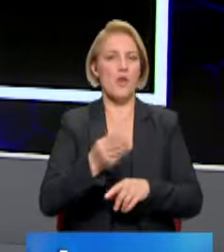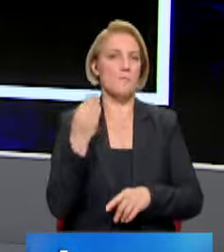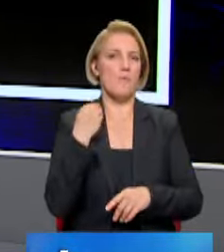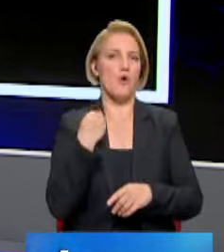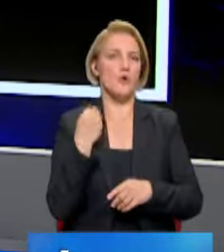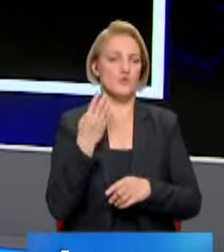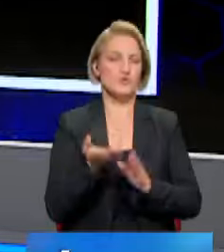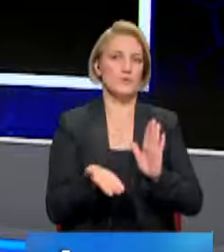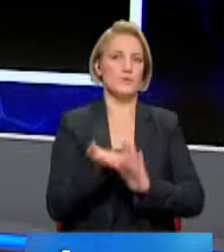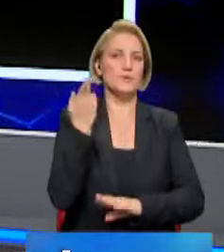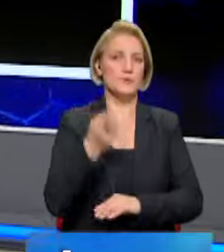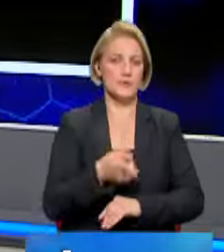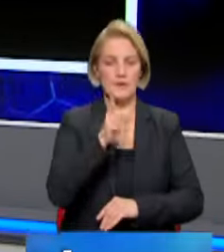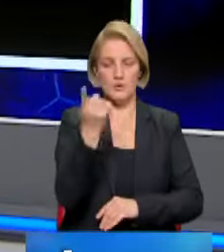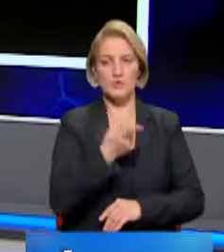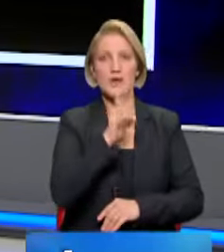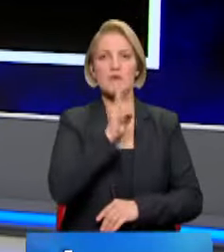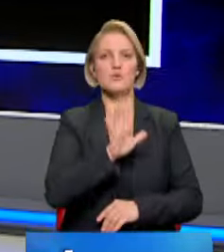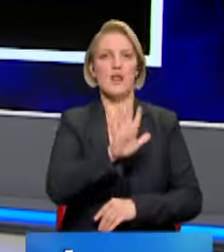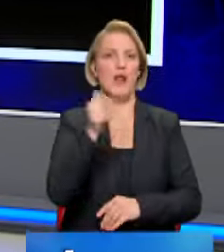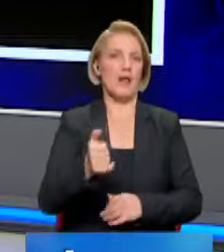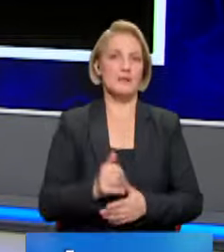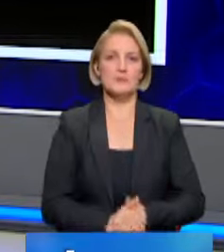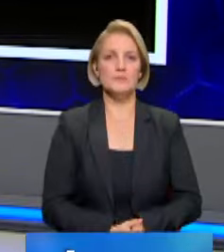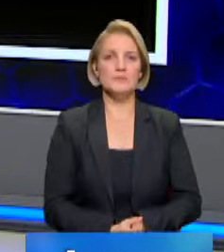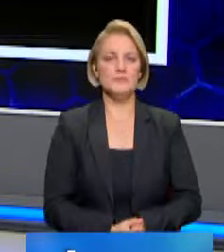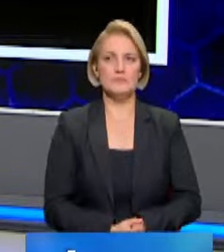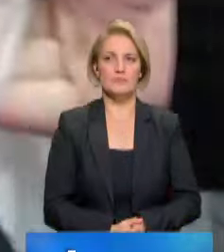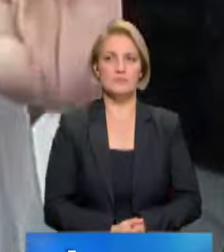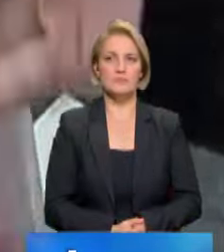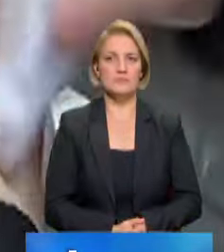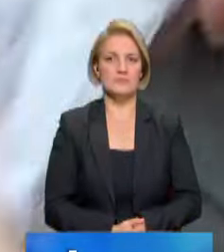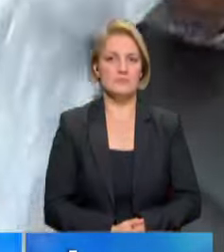borç artmış efendim. %256.